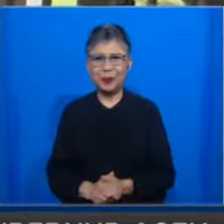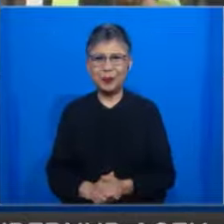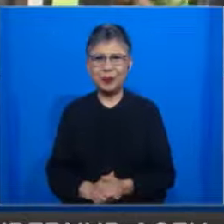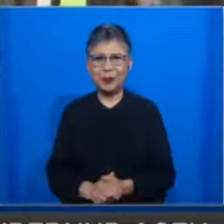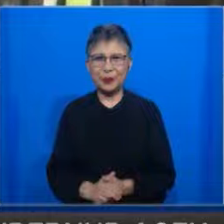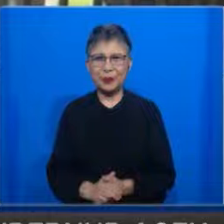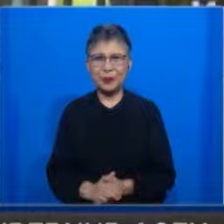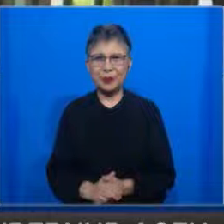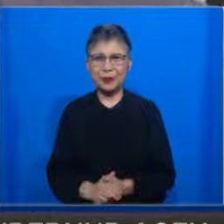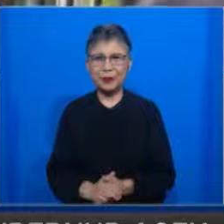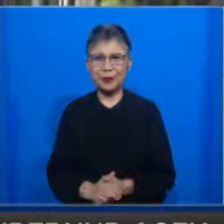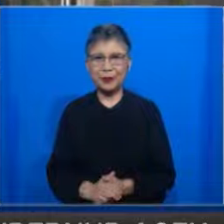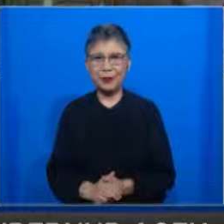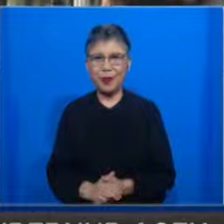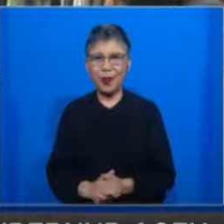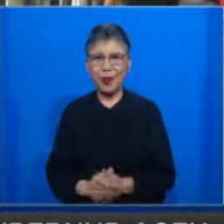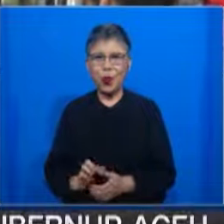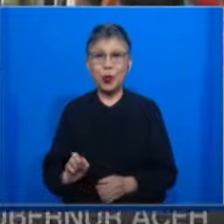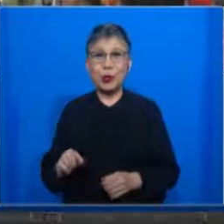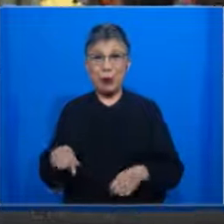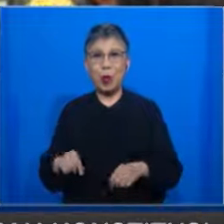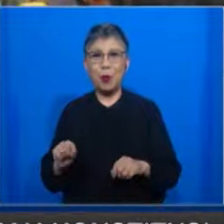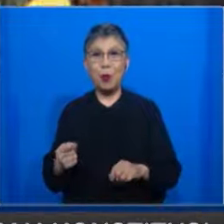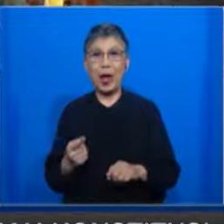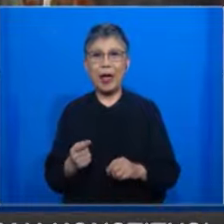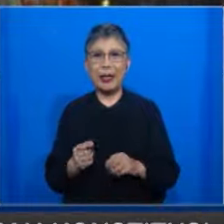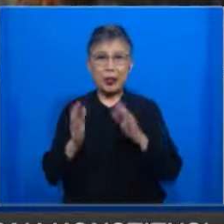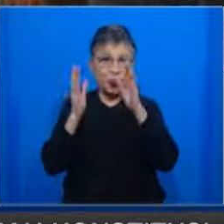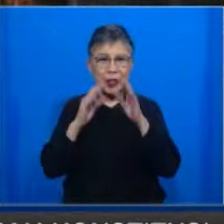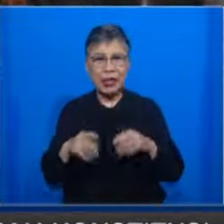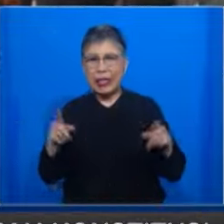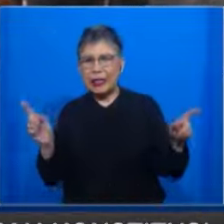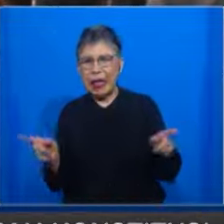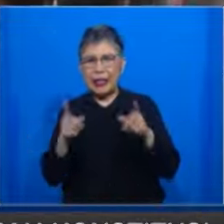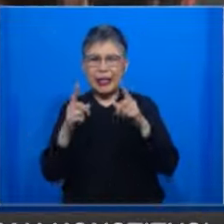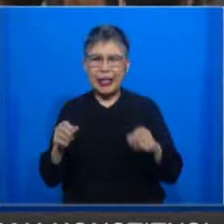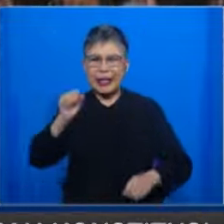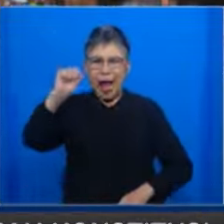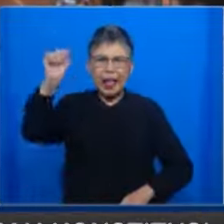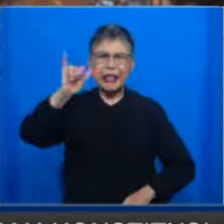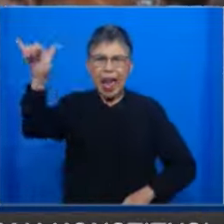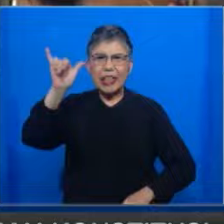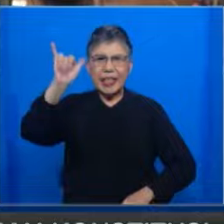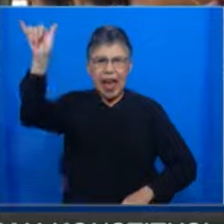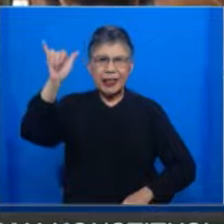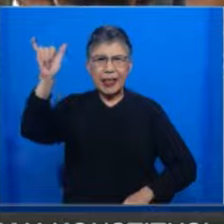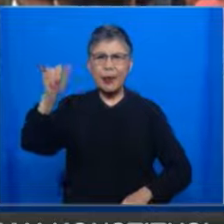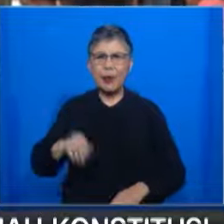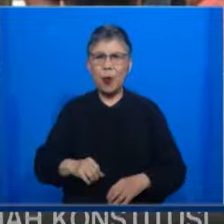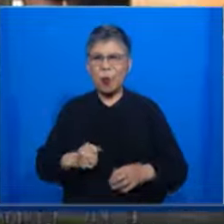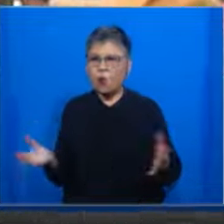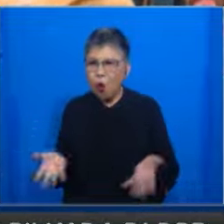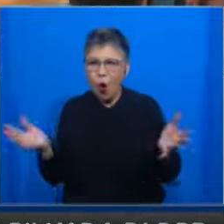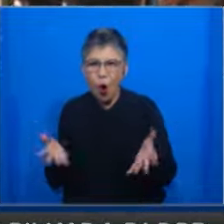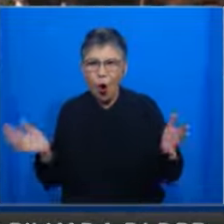Para peserta aksi juga sudah mulai melakukan nyanyian yel-yel untuk mengobarkan